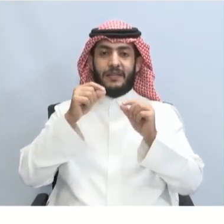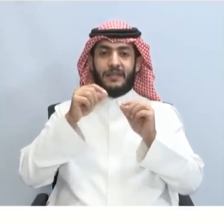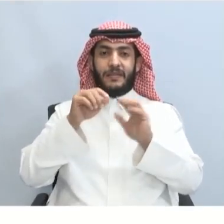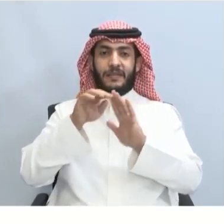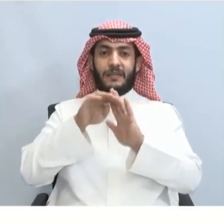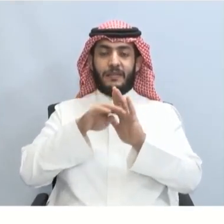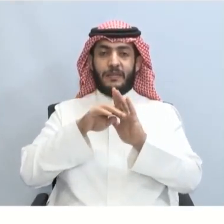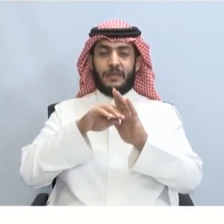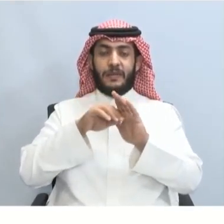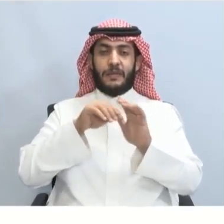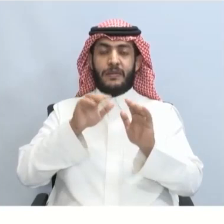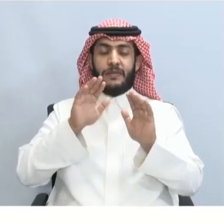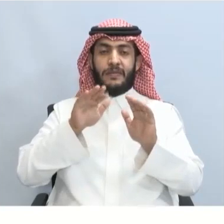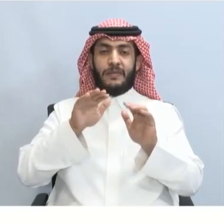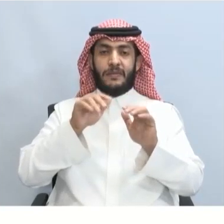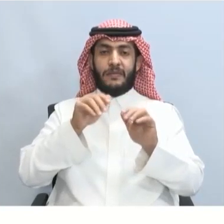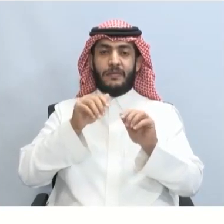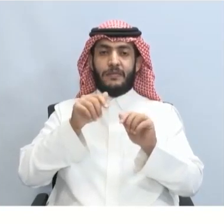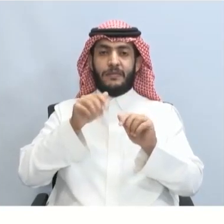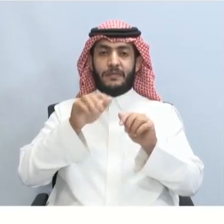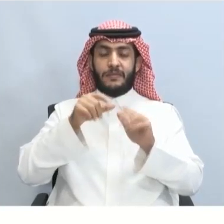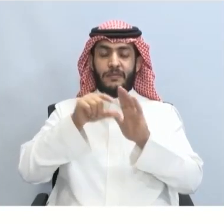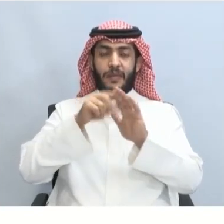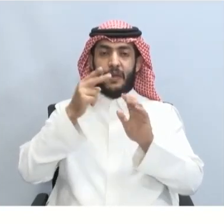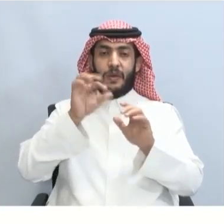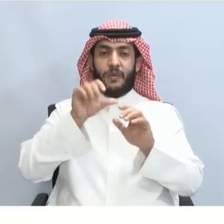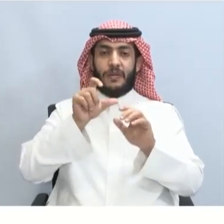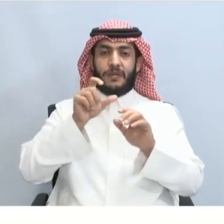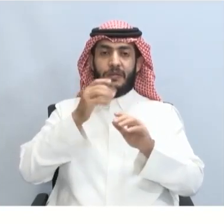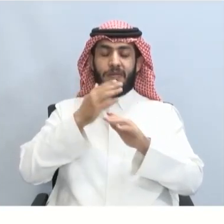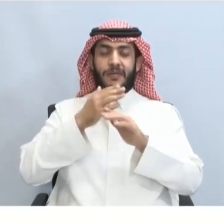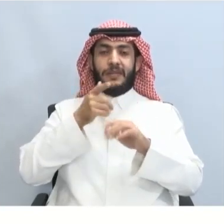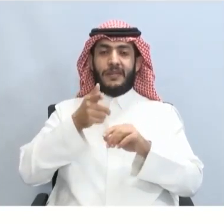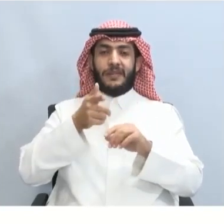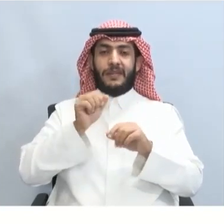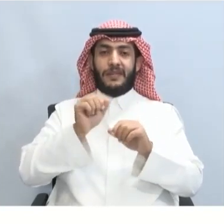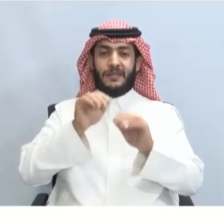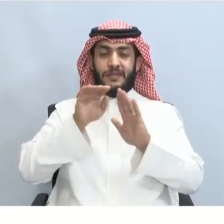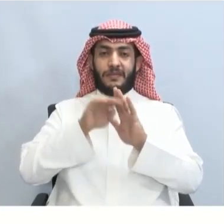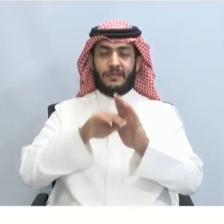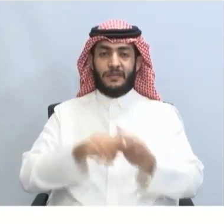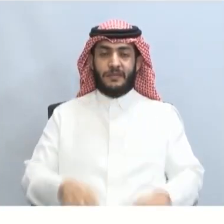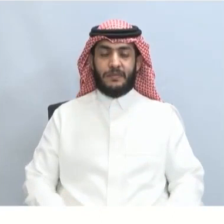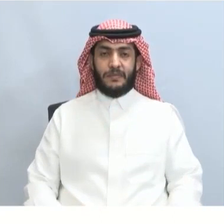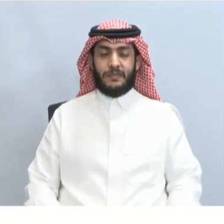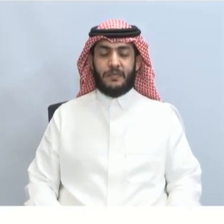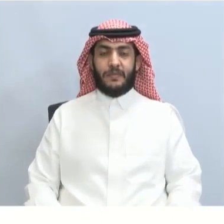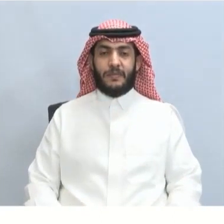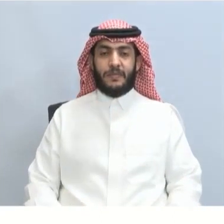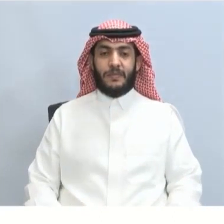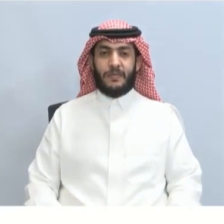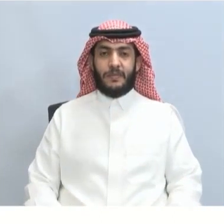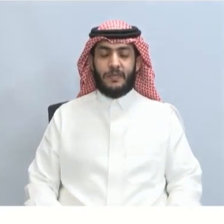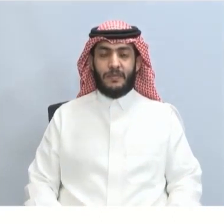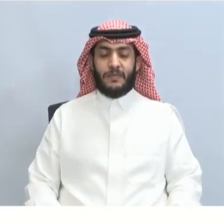بدي لدينا هنا عنوان وهذه فقره في وسمين اللي